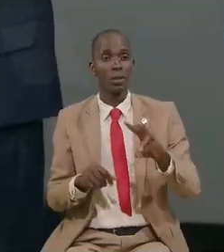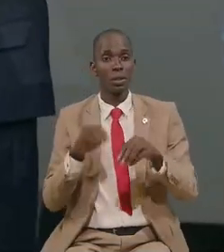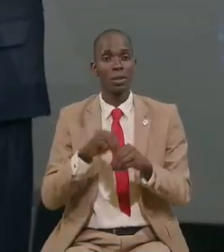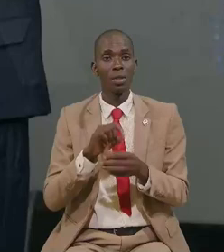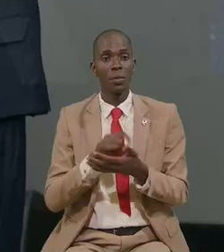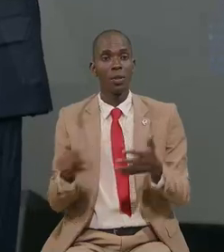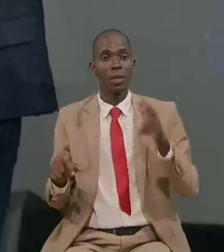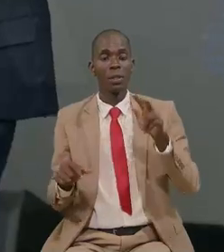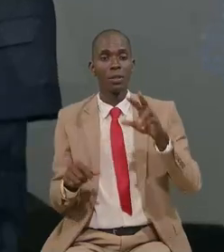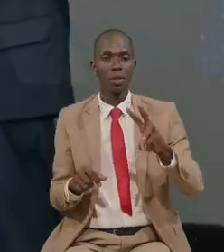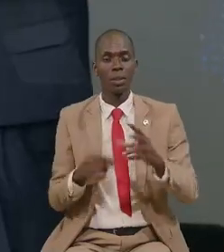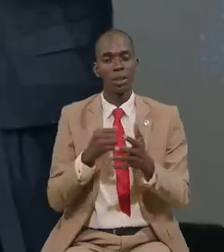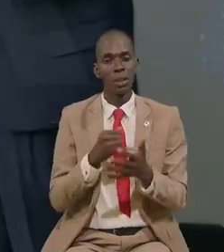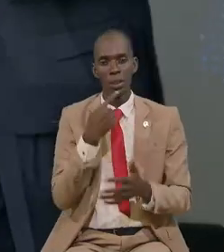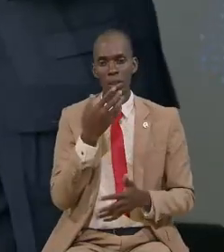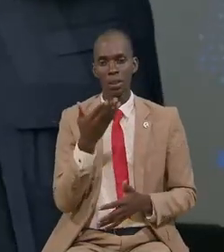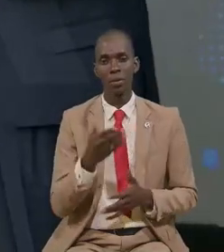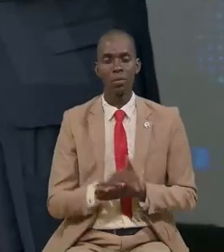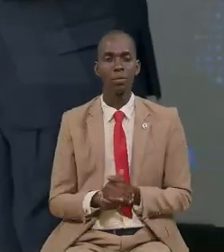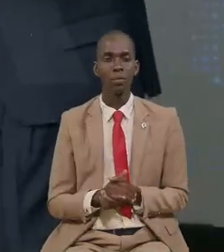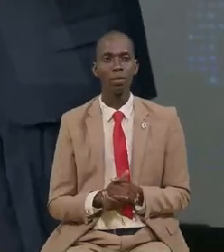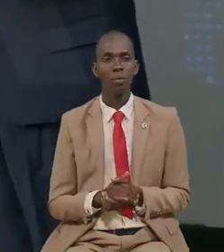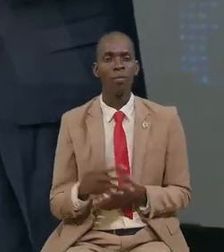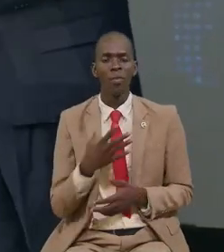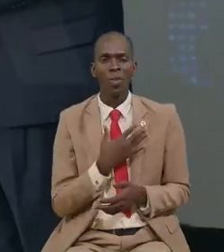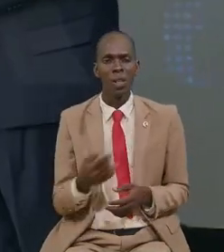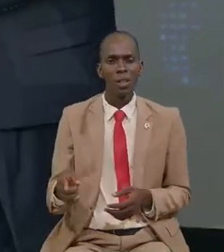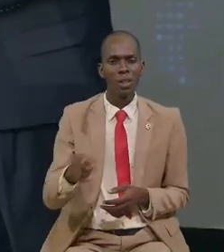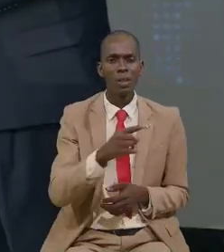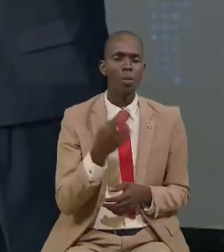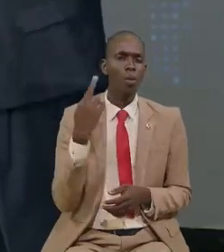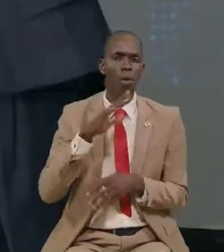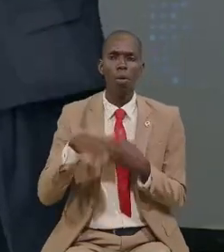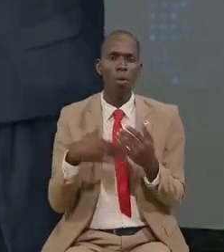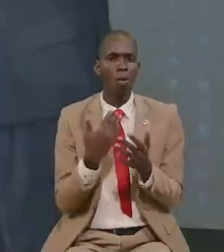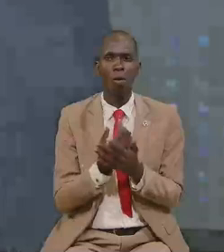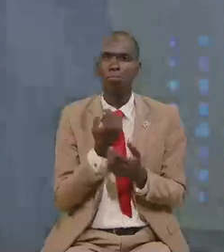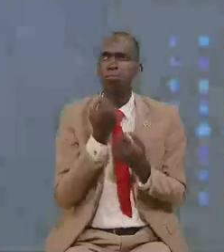Verset 36. Nous dit, tous furent saisis de stupeur.